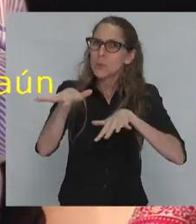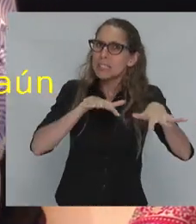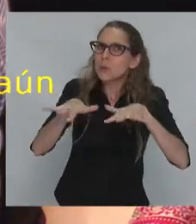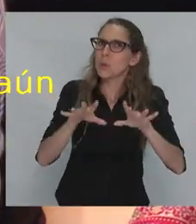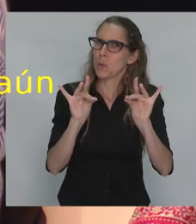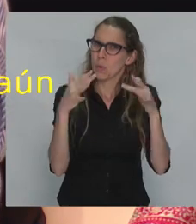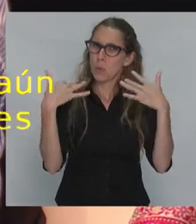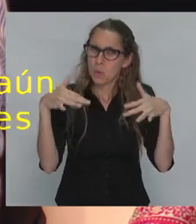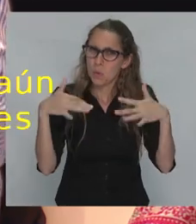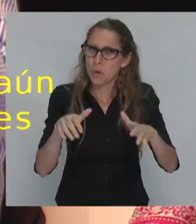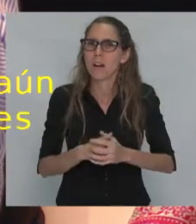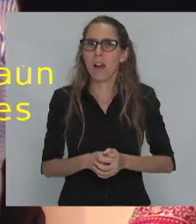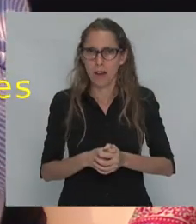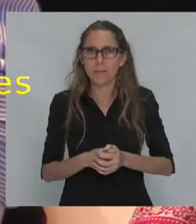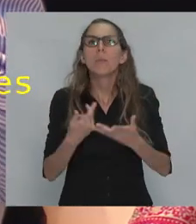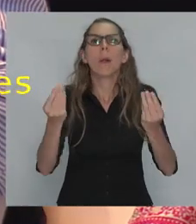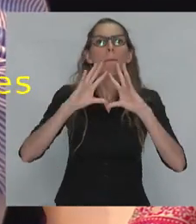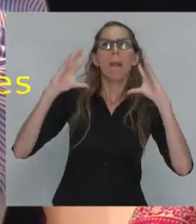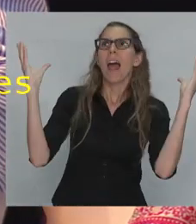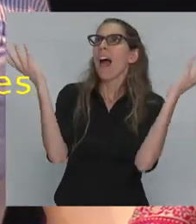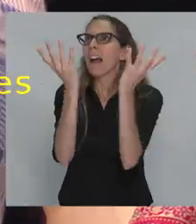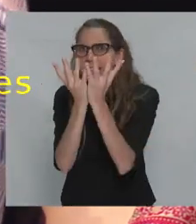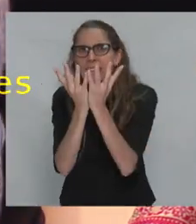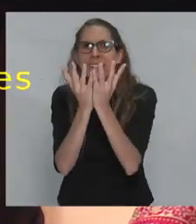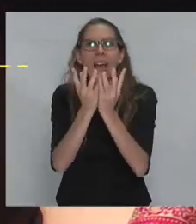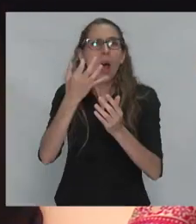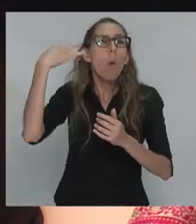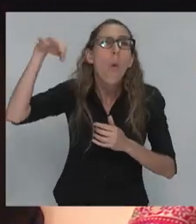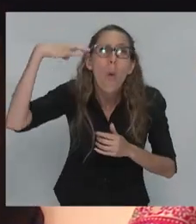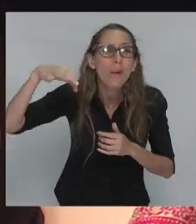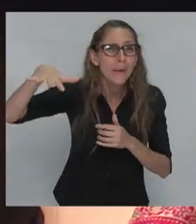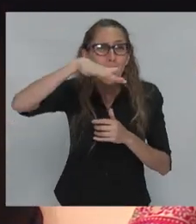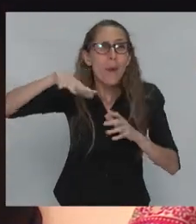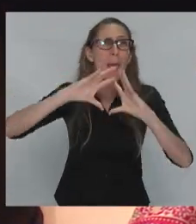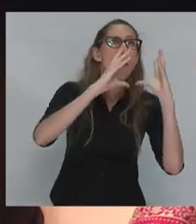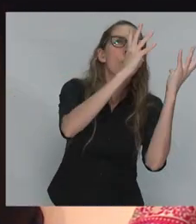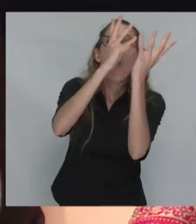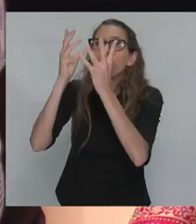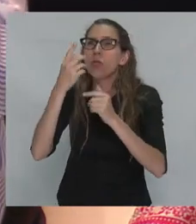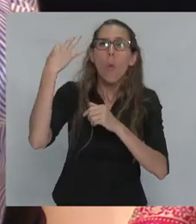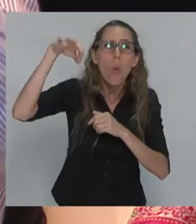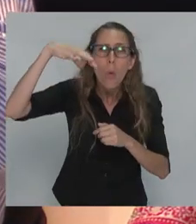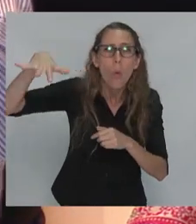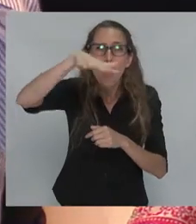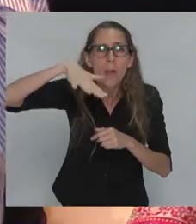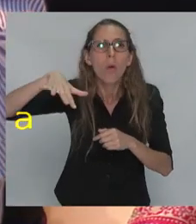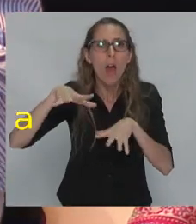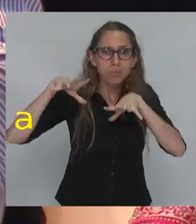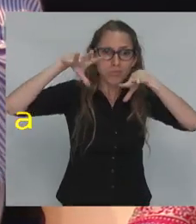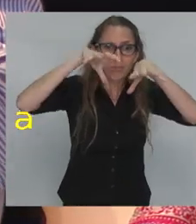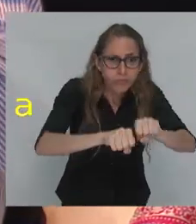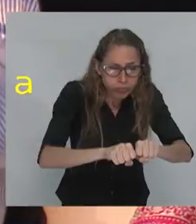sur toute la planète, le seul endroit au monde où les occupés, soi-disant, persécutent